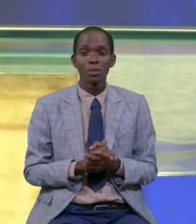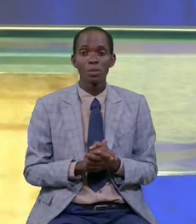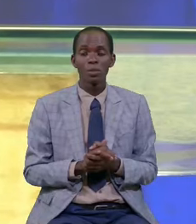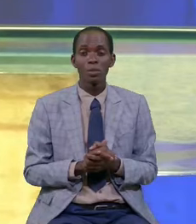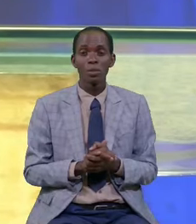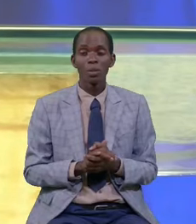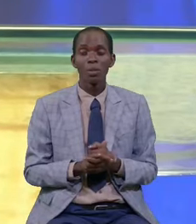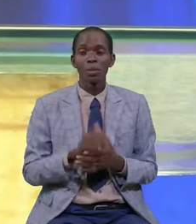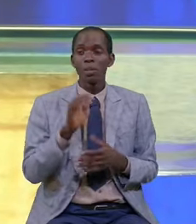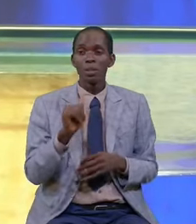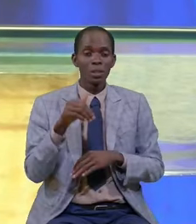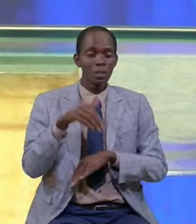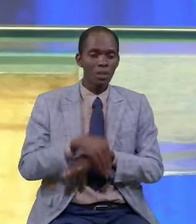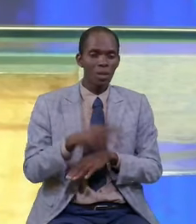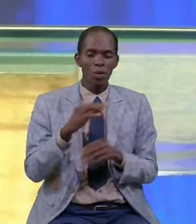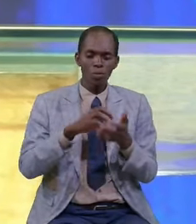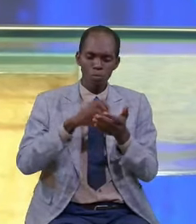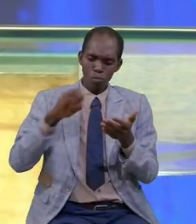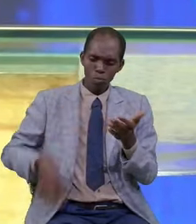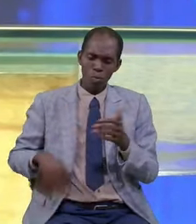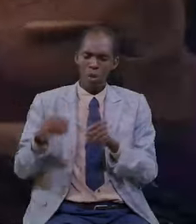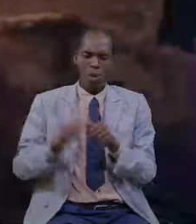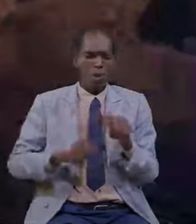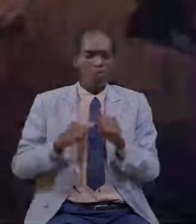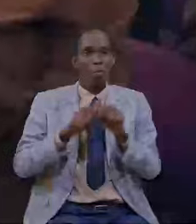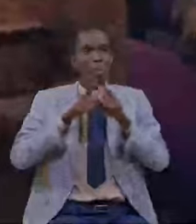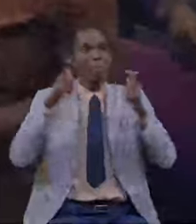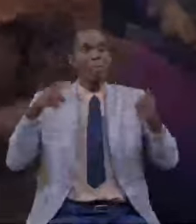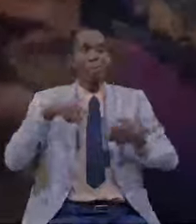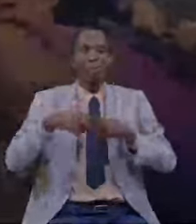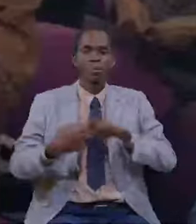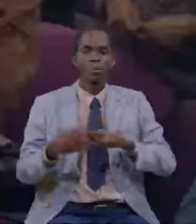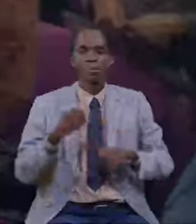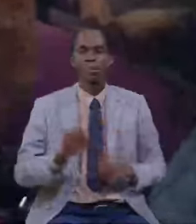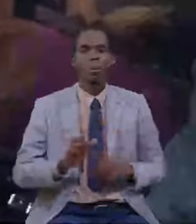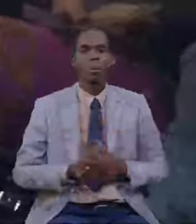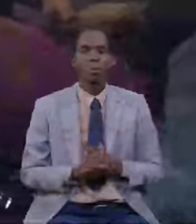C'est une soirée de faire déplacer toutes les montagnes.